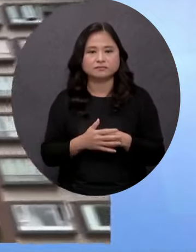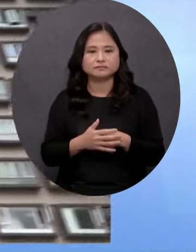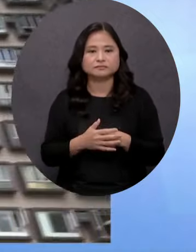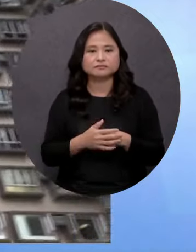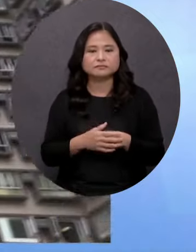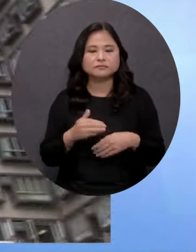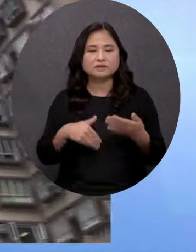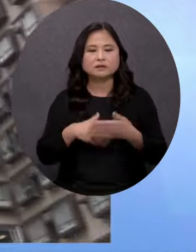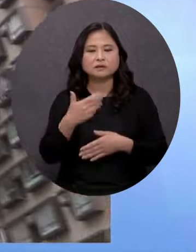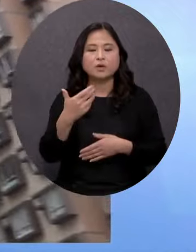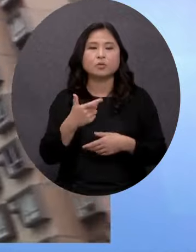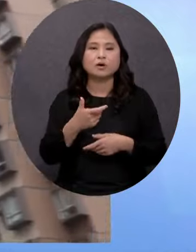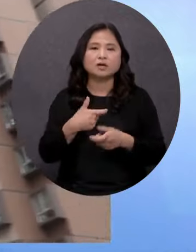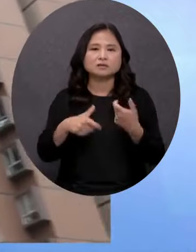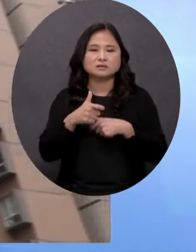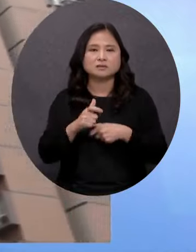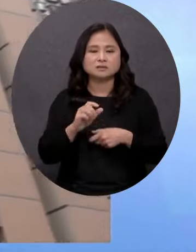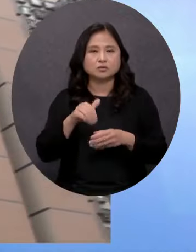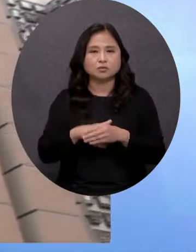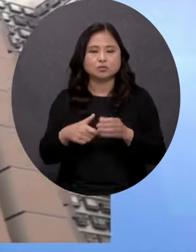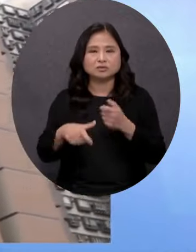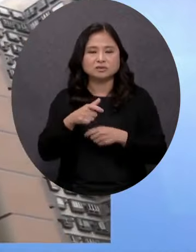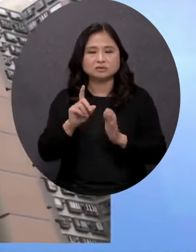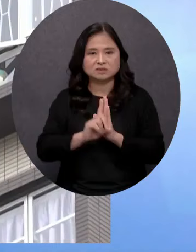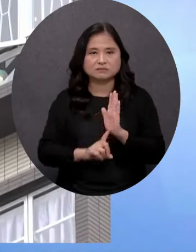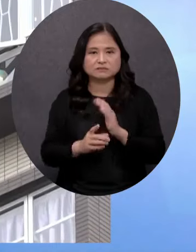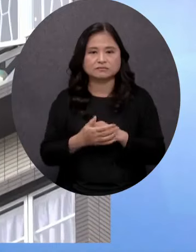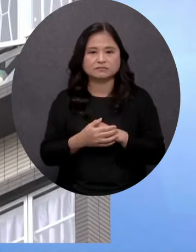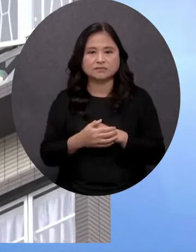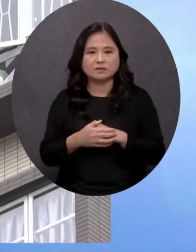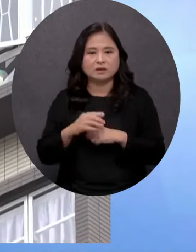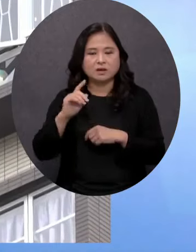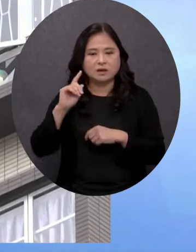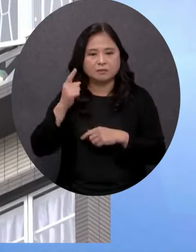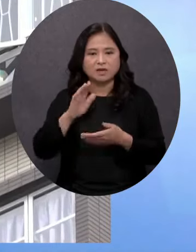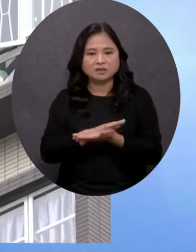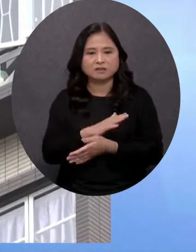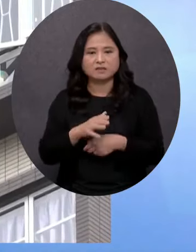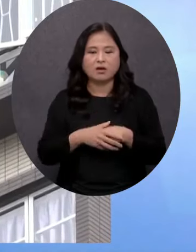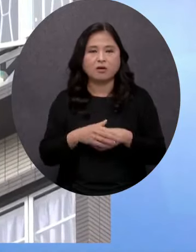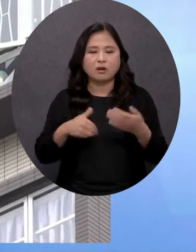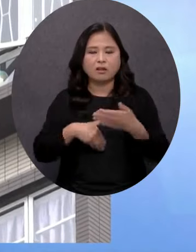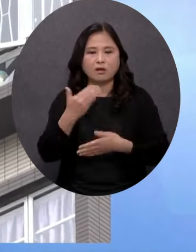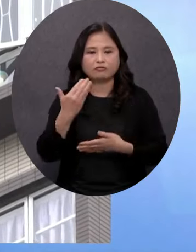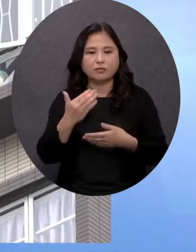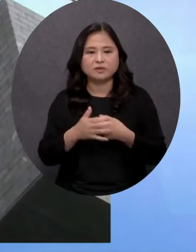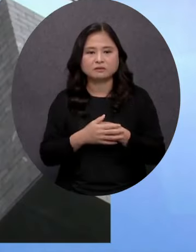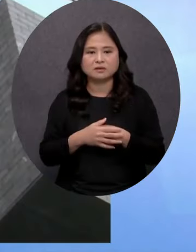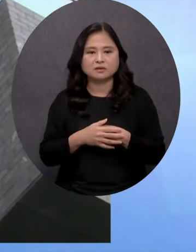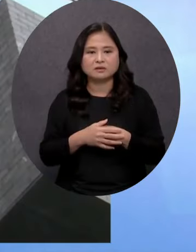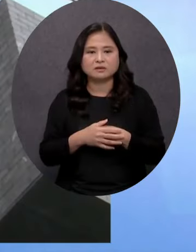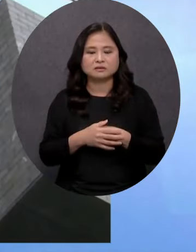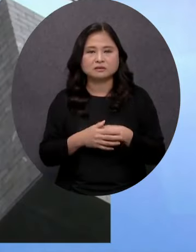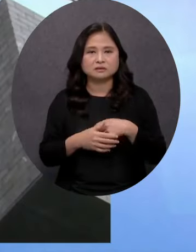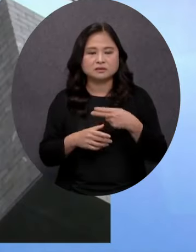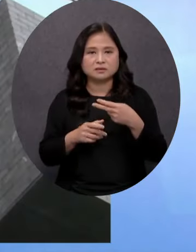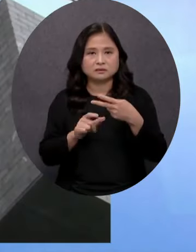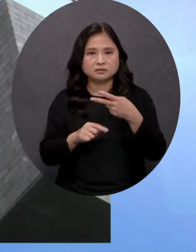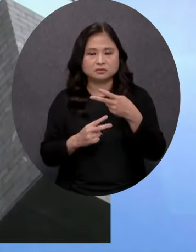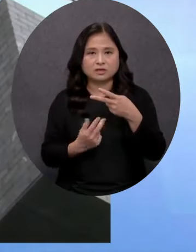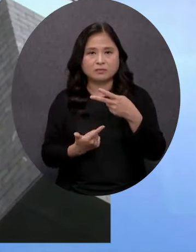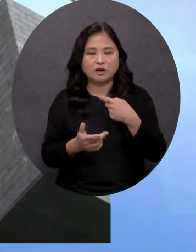樓市同埋股市都係下跌嘅啦。但係喺嚟年嚟講咧，喺物業方面咧，自從喺